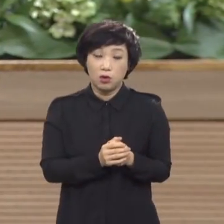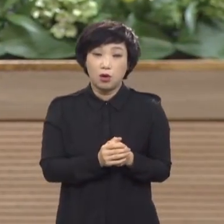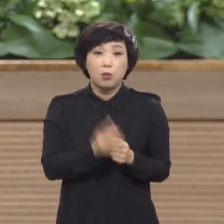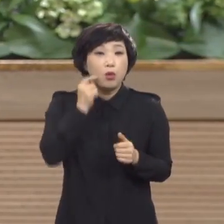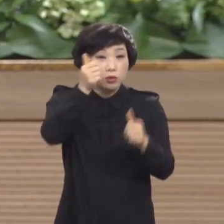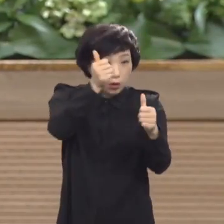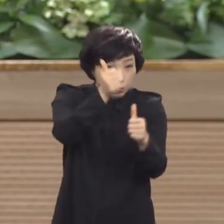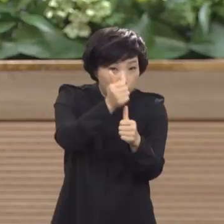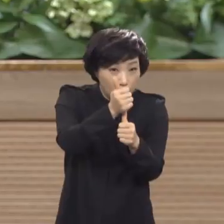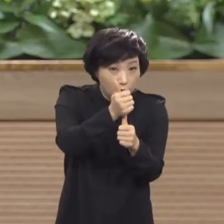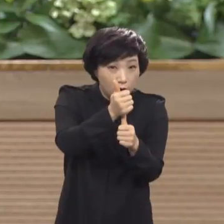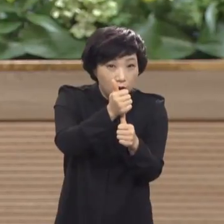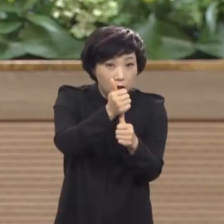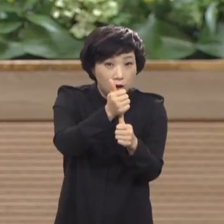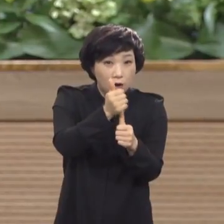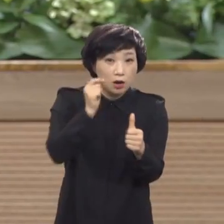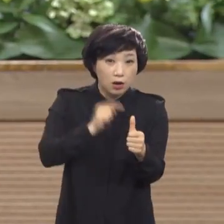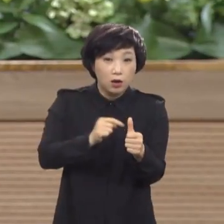부교육자